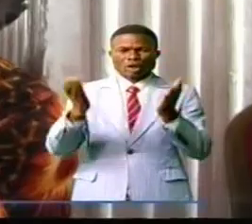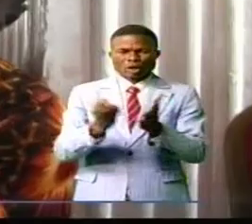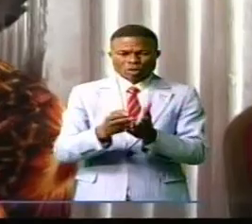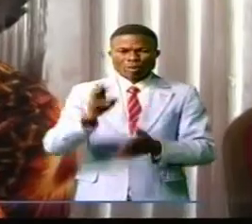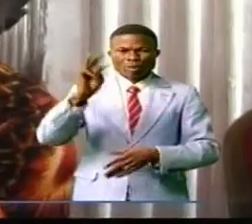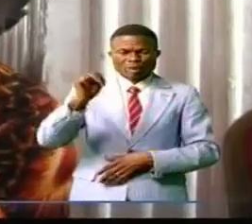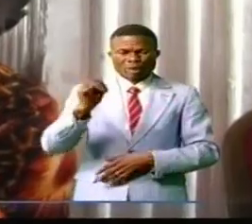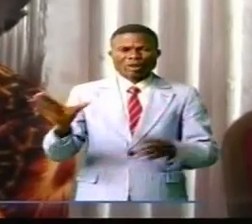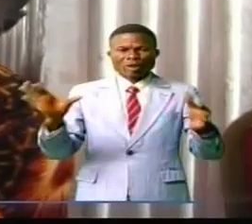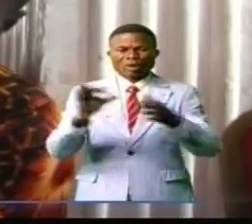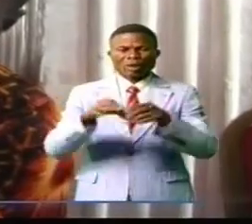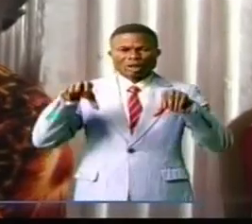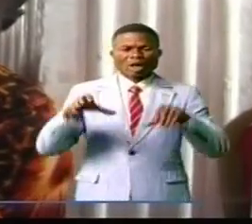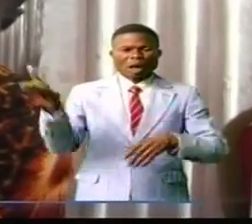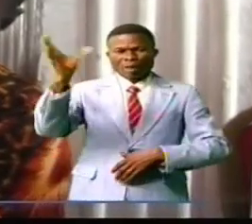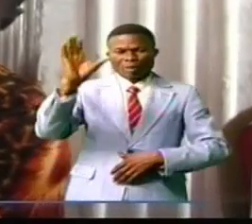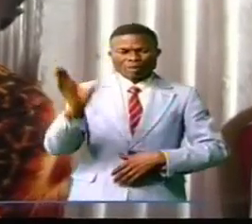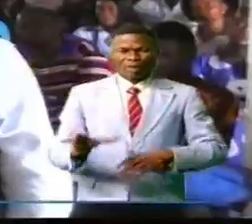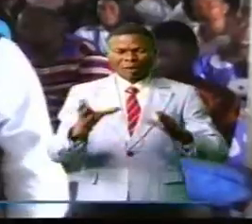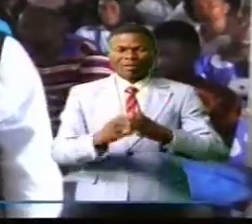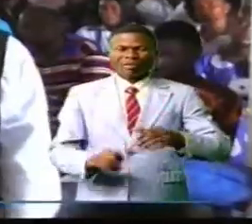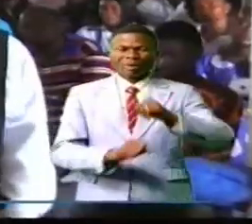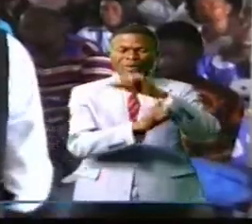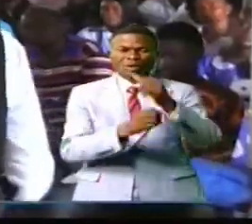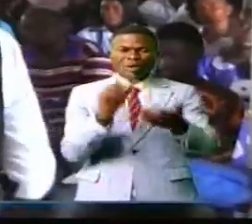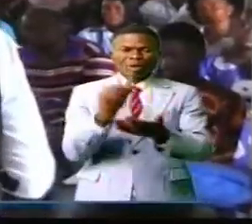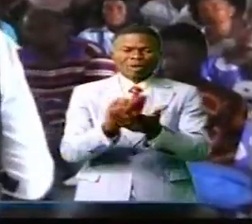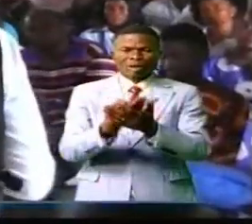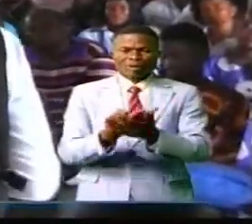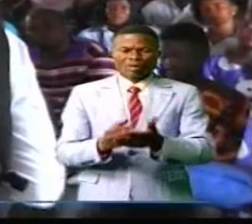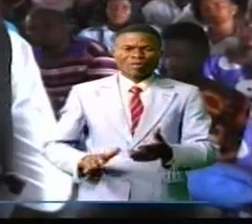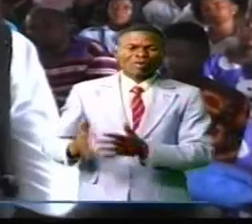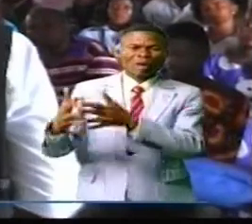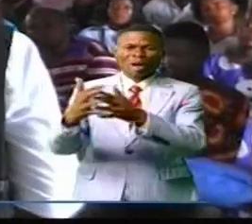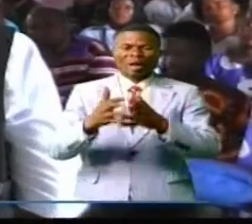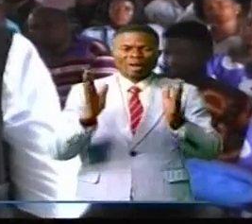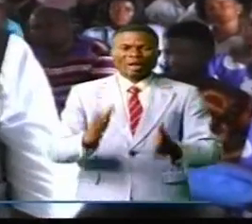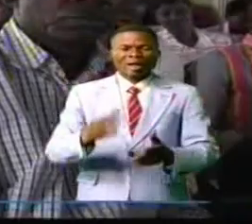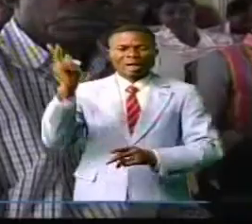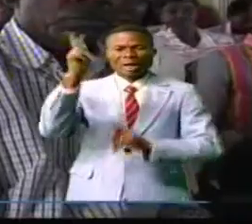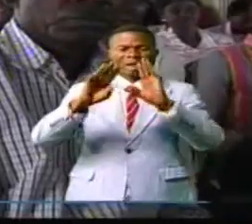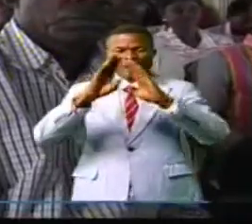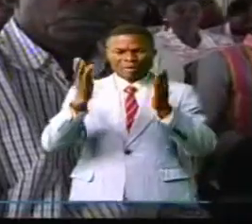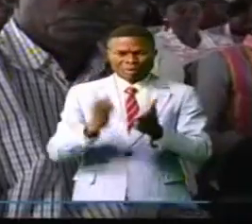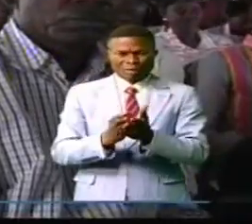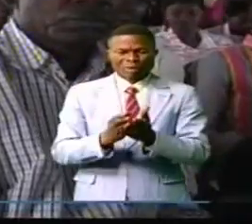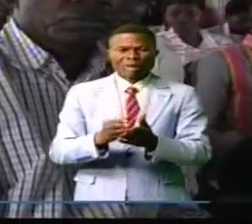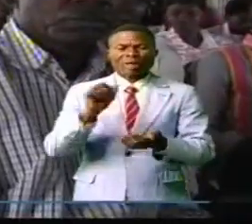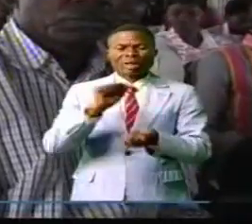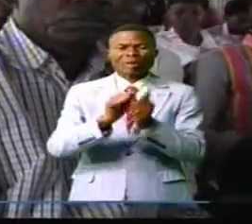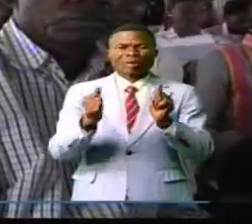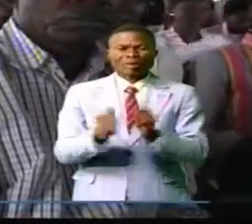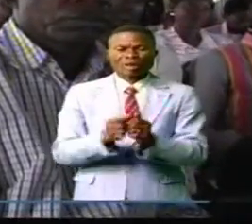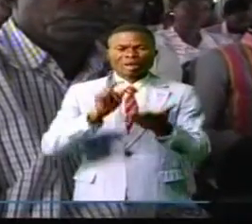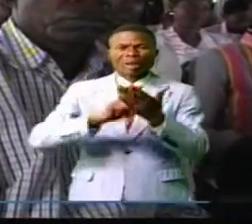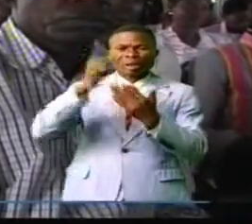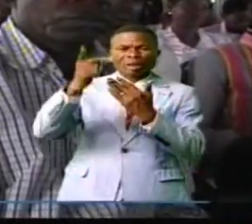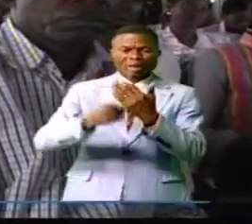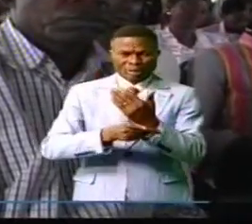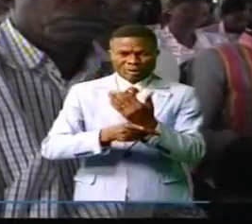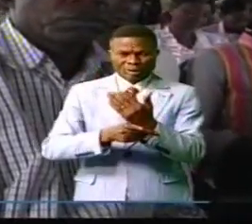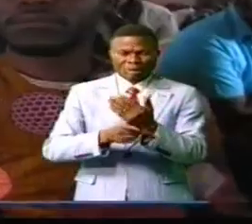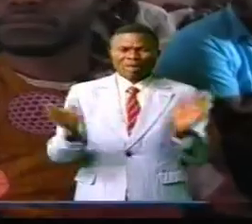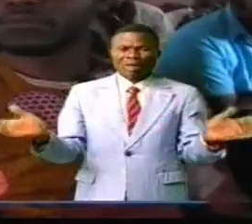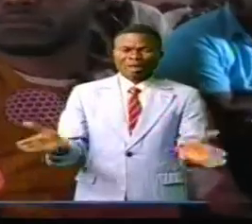méthodiste unie au Congo central, avec l'appui du Fonds des Nations Unies pour la population UNFPA, dans le cadre du projet d'équité et